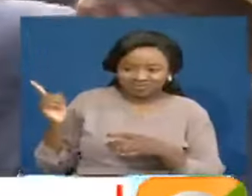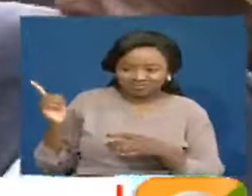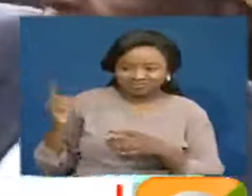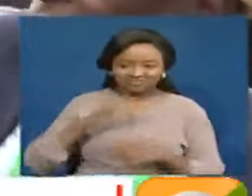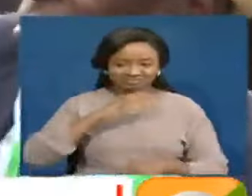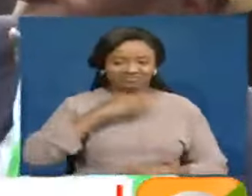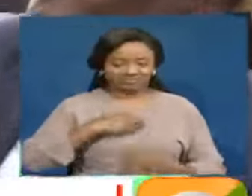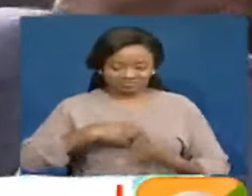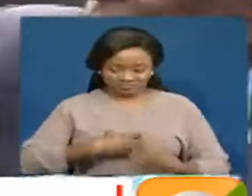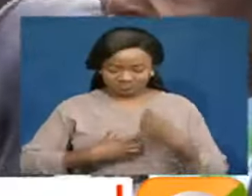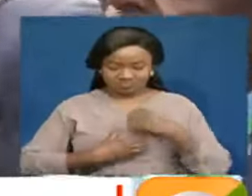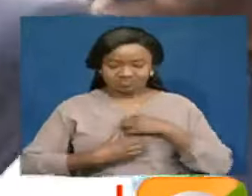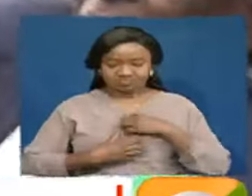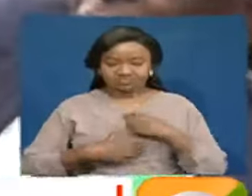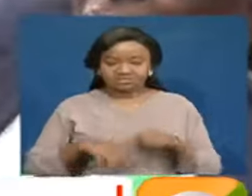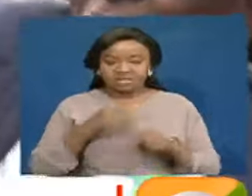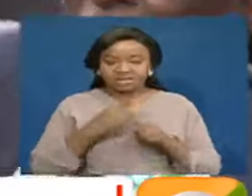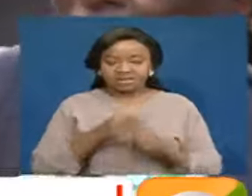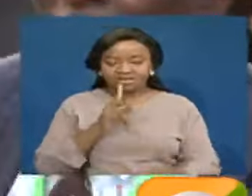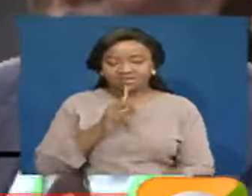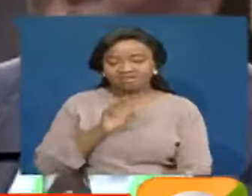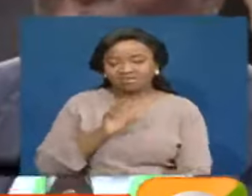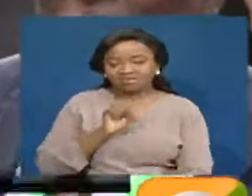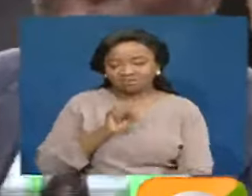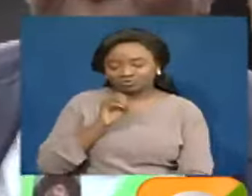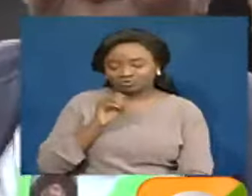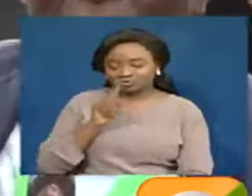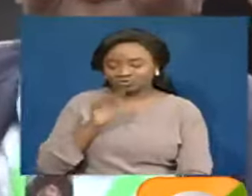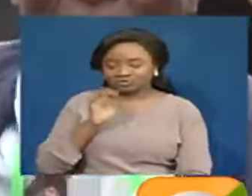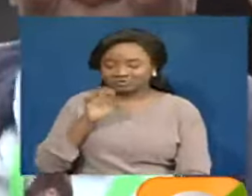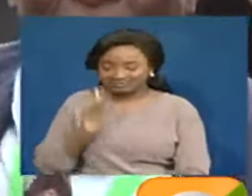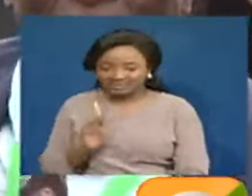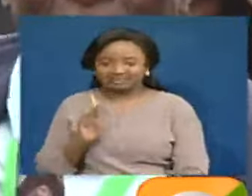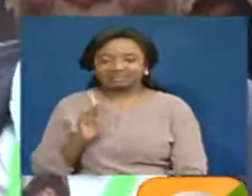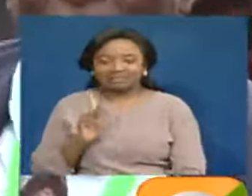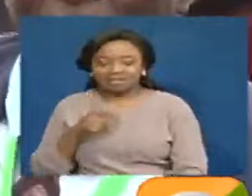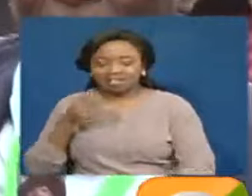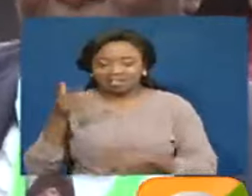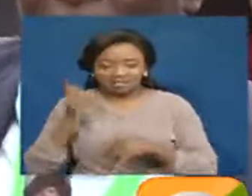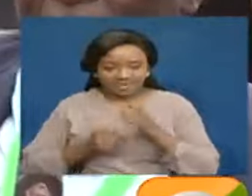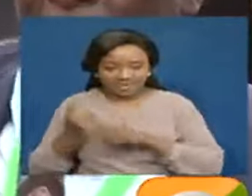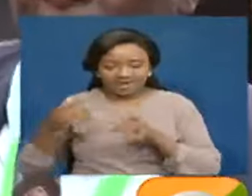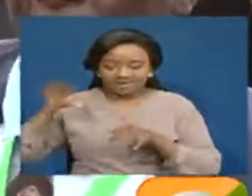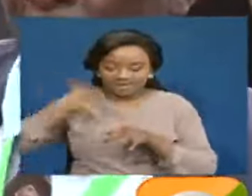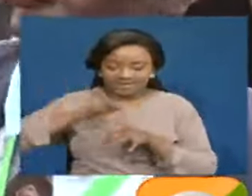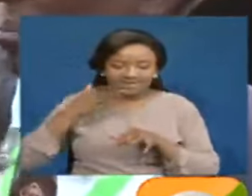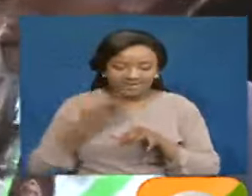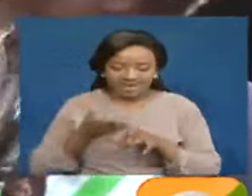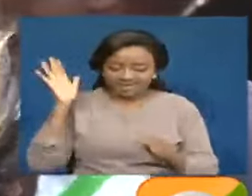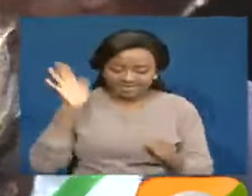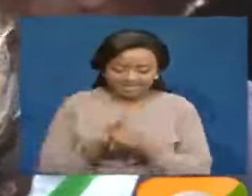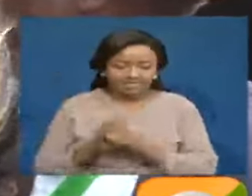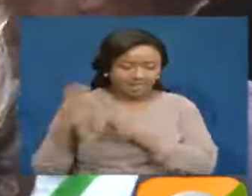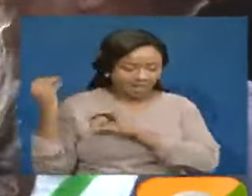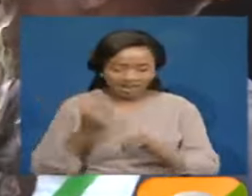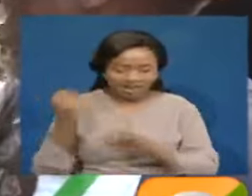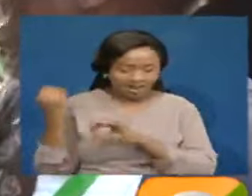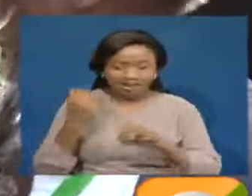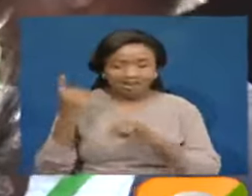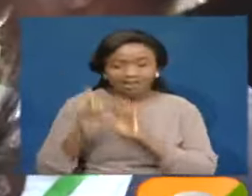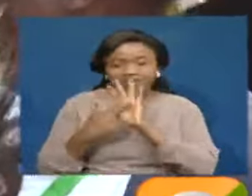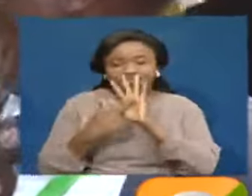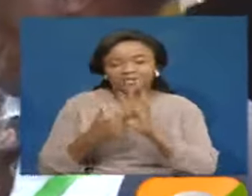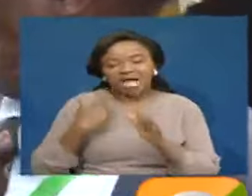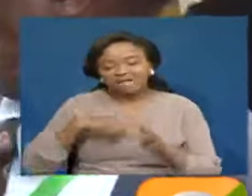kwa kipsikis. Hii ni maziwa, ilikuwa inawekwa maziwa. Na kuonyeshana yale mambo ya